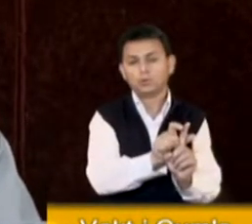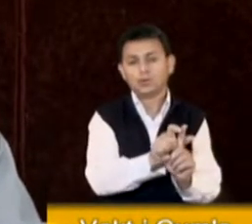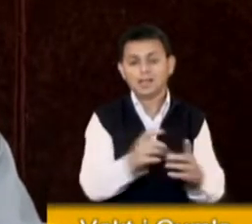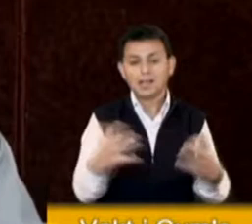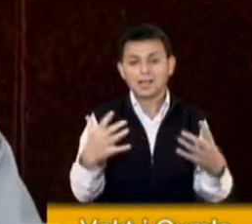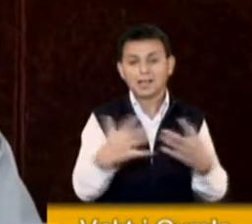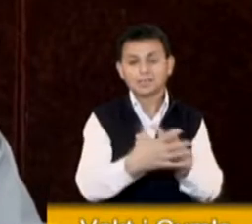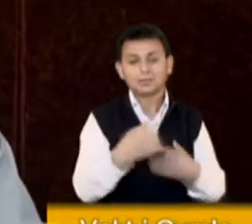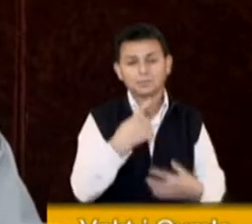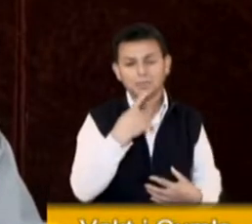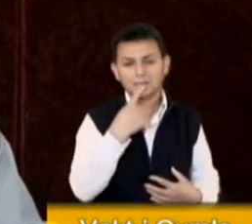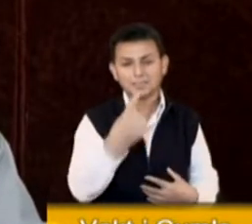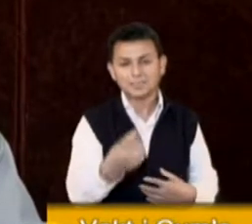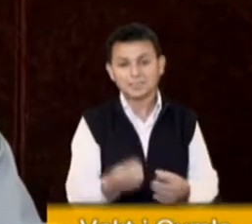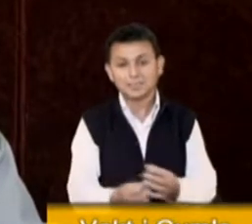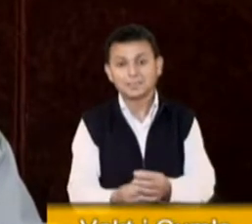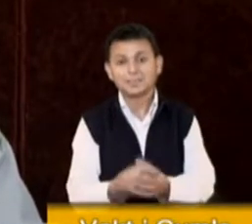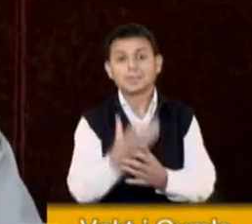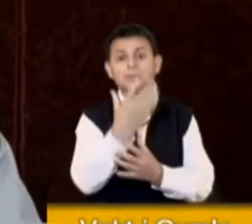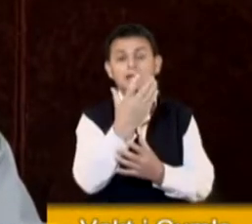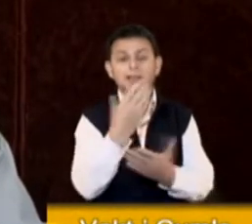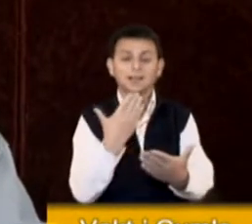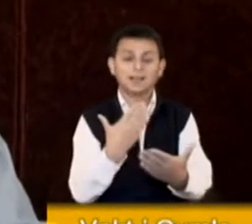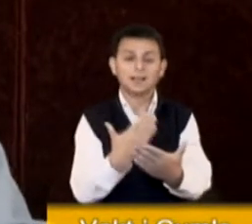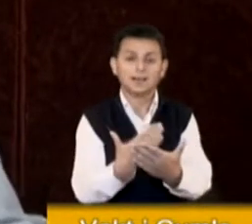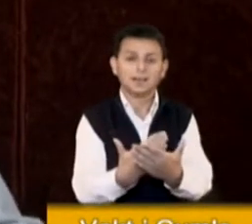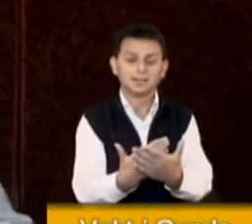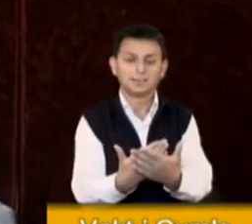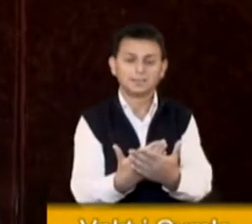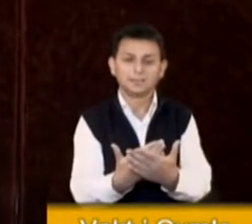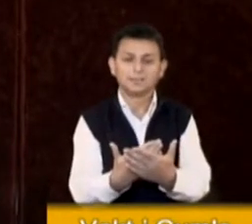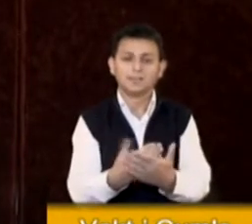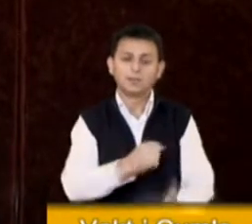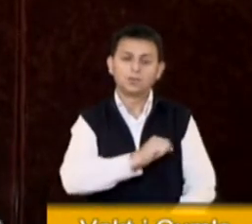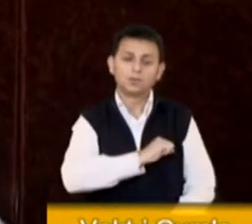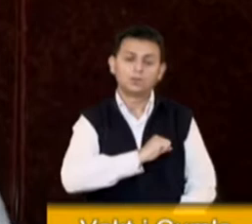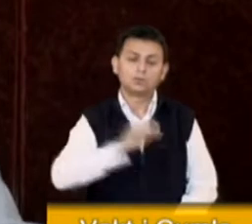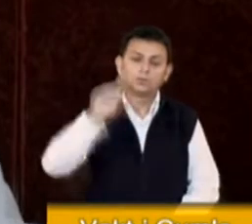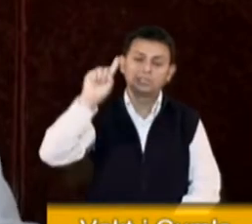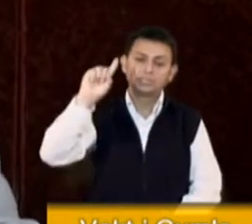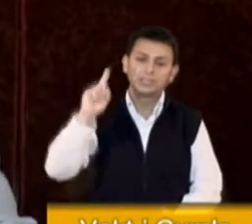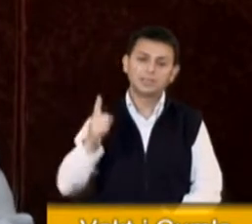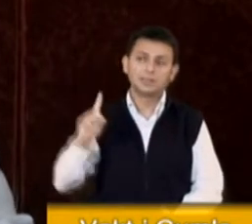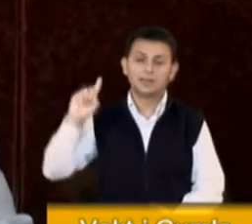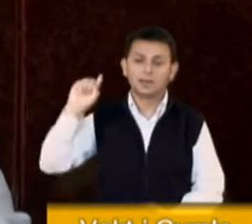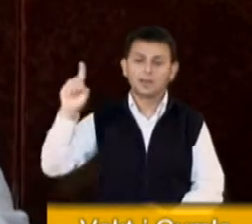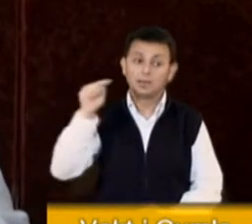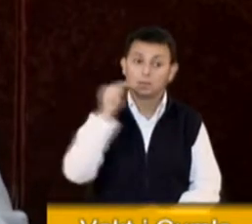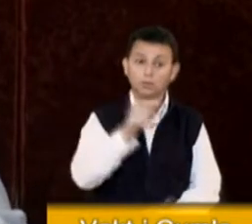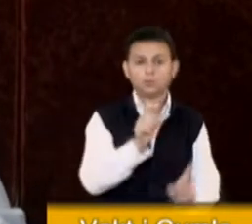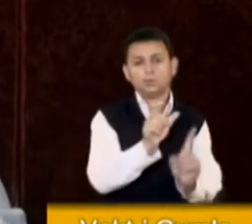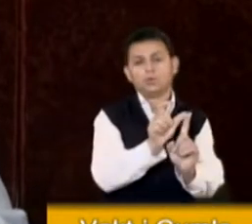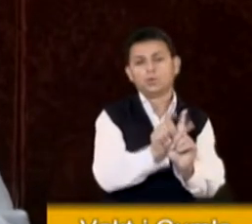korktuklarından korunur diye Efendimiz Aleyhisselatü Vesselam bu şekilde ifade ediyor ve telkin ediyordu. Muhterem